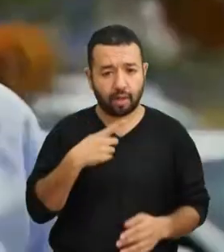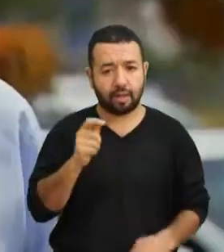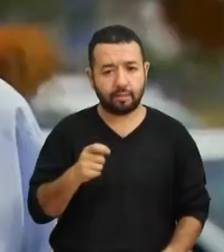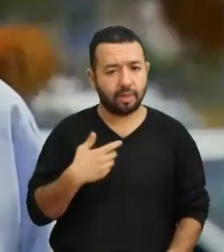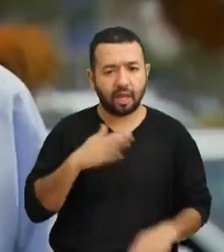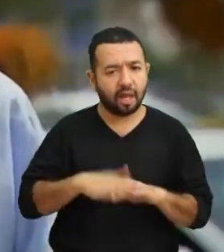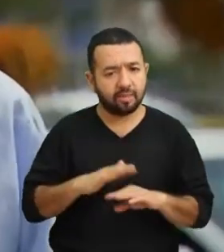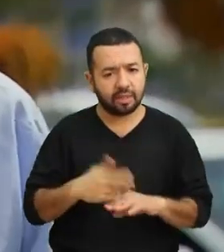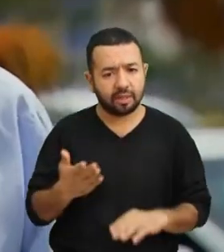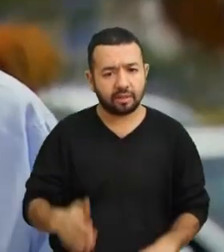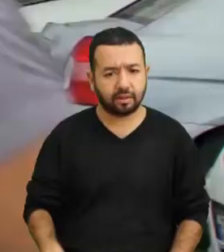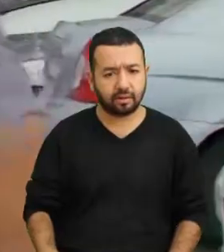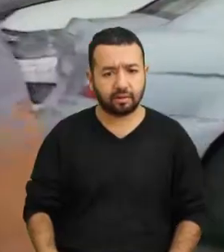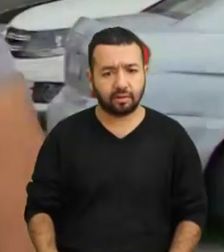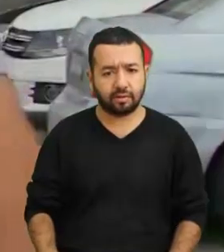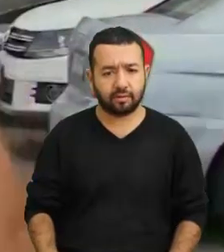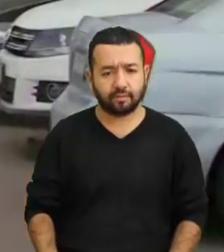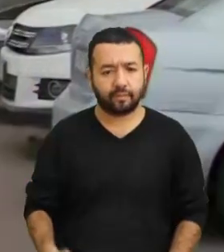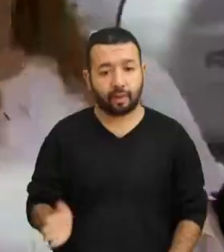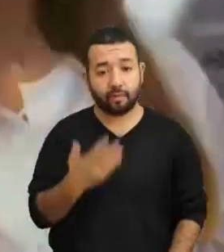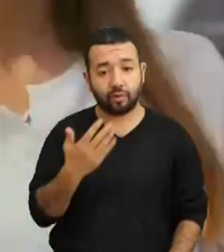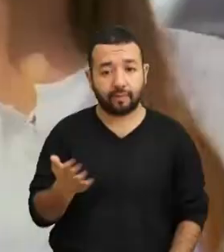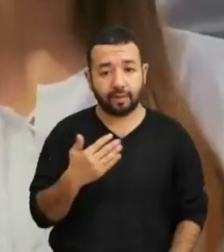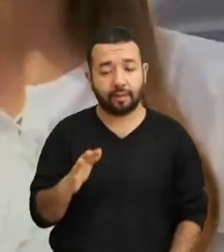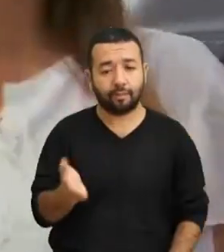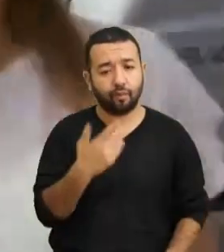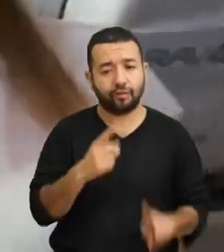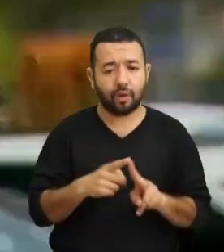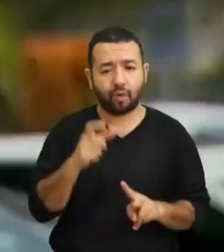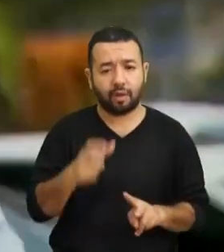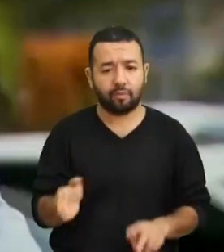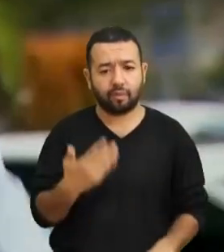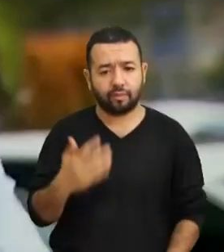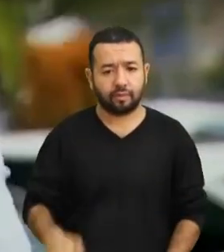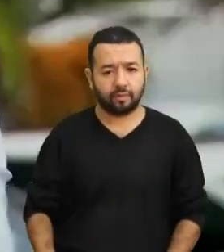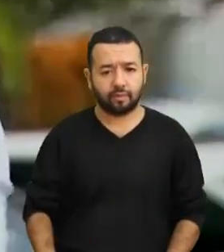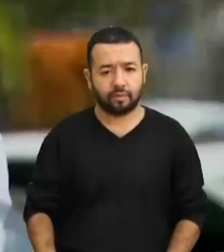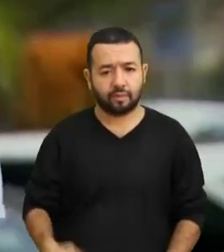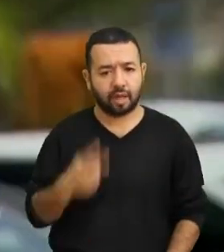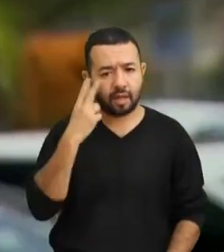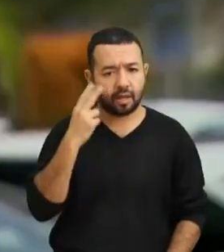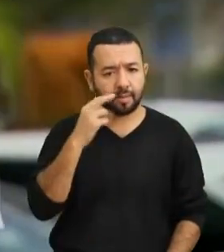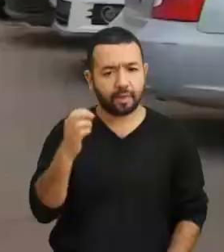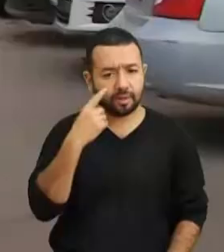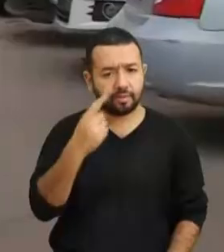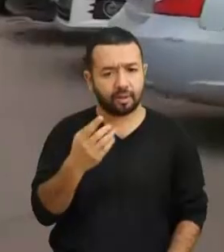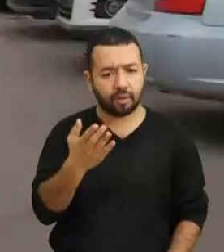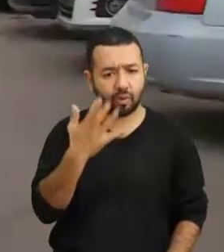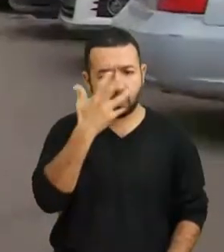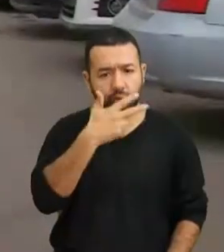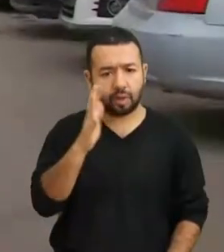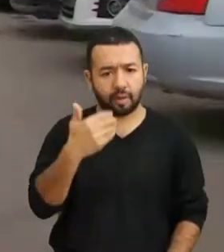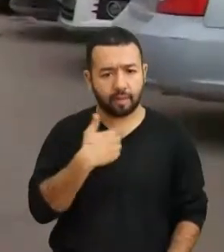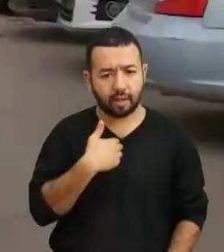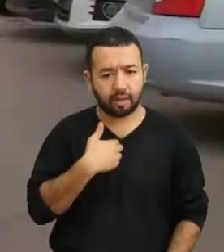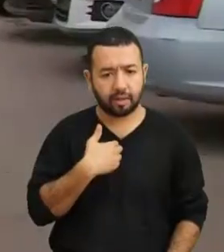Ne yapacaksın? Hadi boş ver. Ay boş ver Nurhan ya, boş ver. Terbiyesize bak ya. Utanmadan